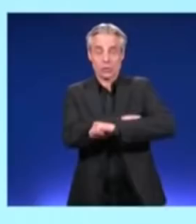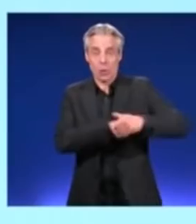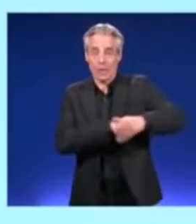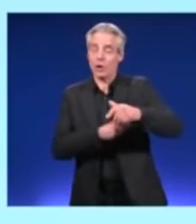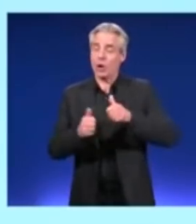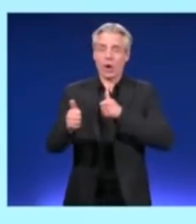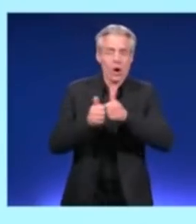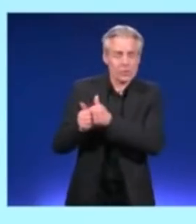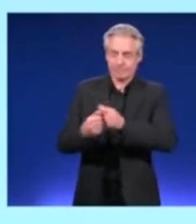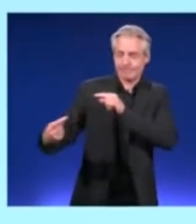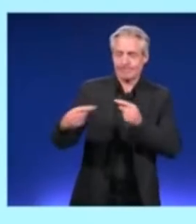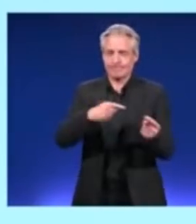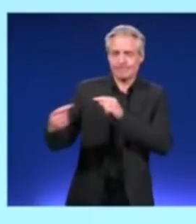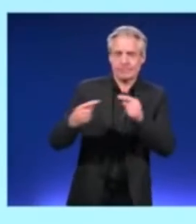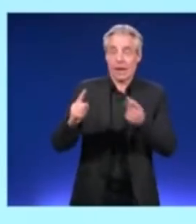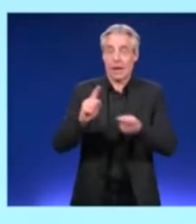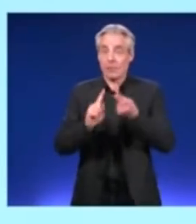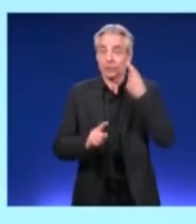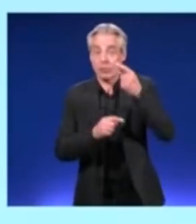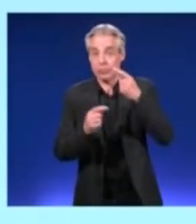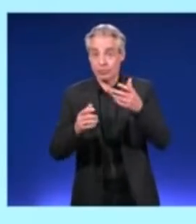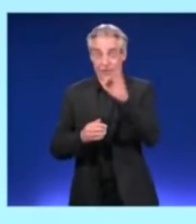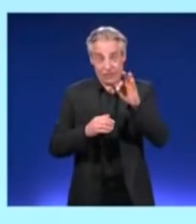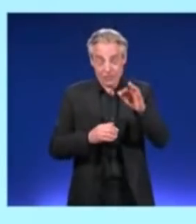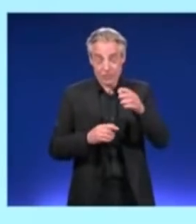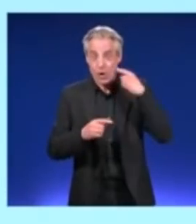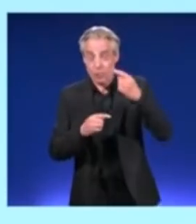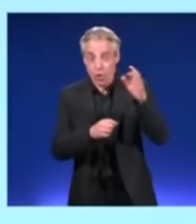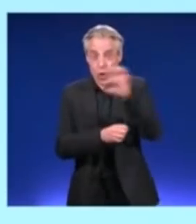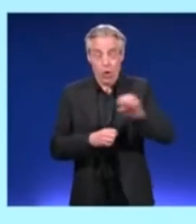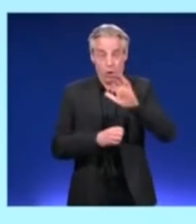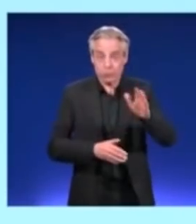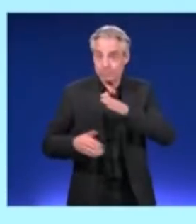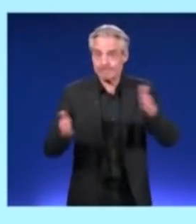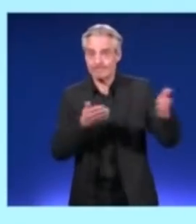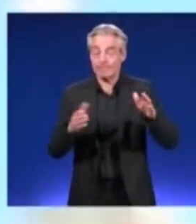venir est décisif pour notre pays et pour l'Europe.